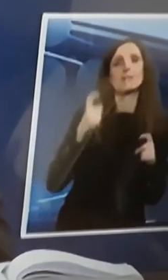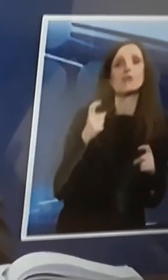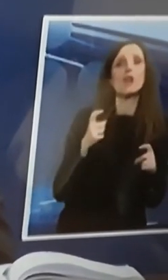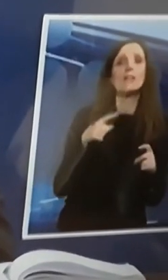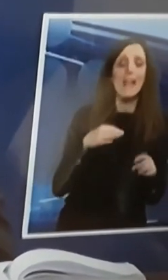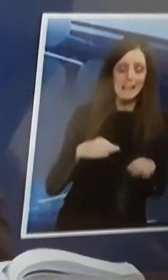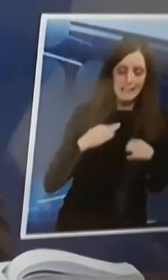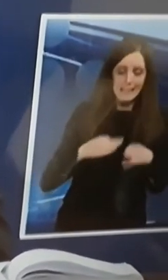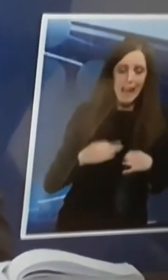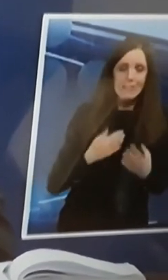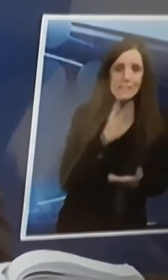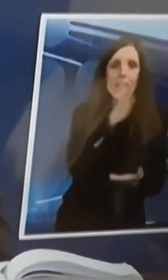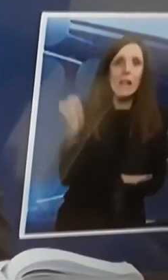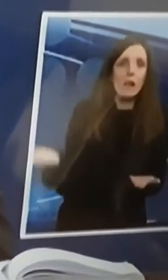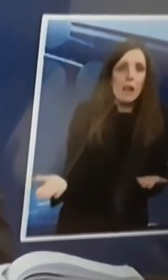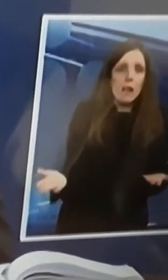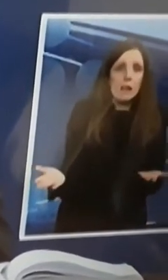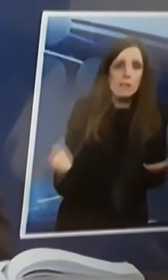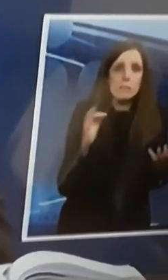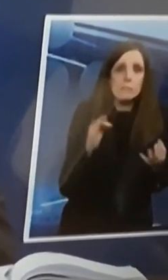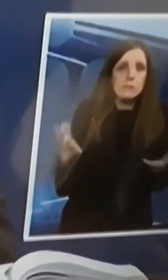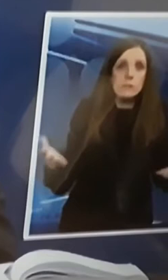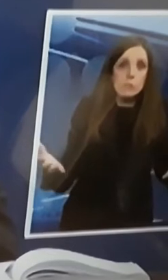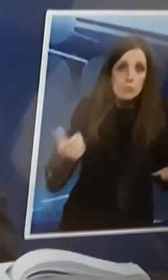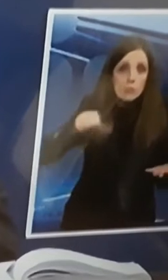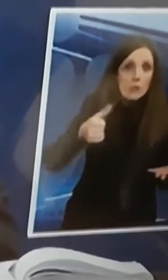svakog pojedinca ove države, da li će